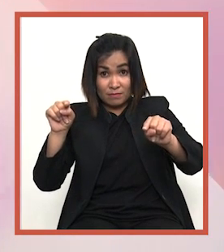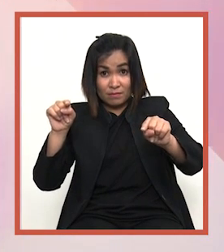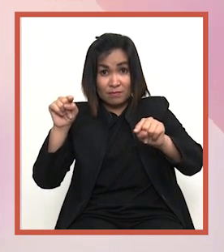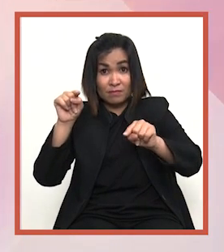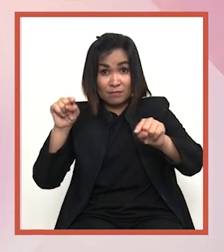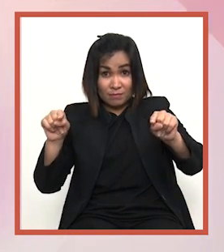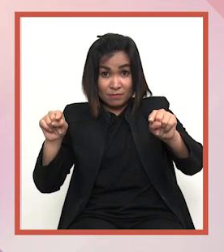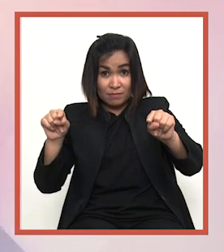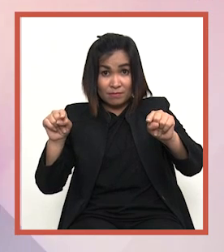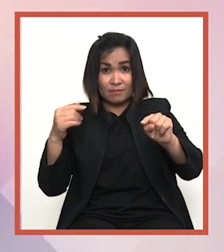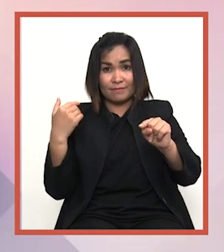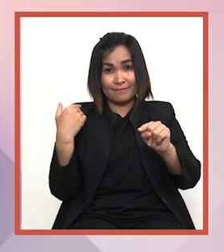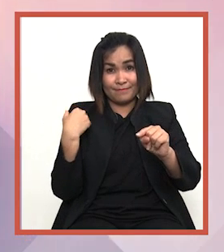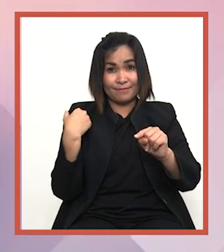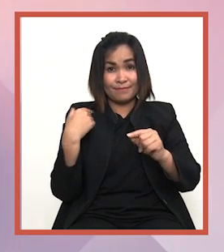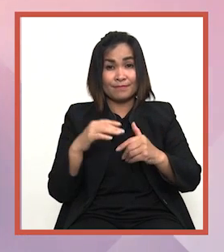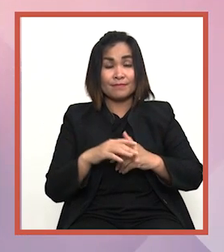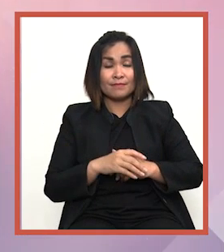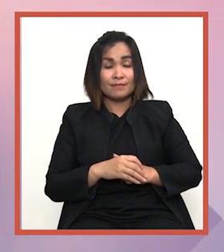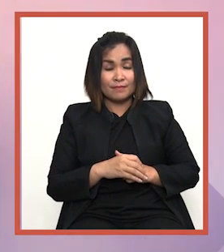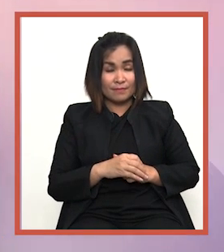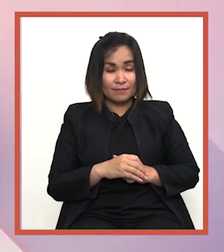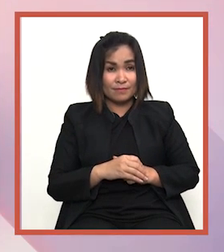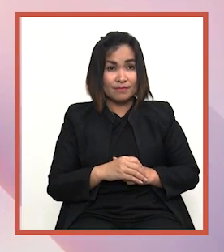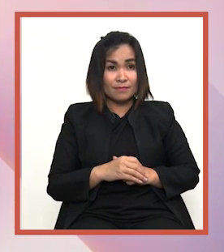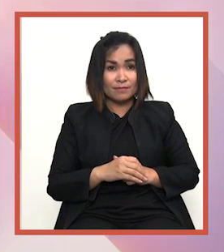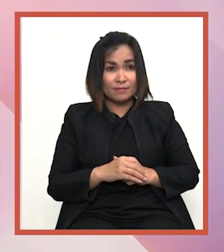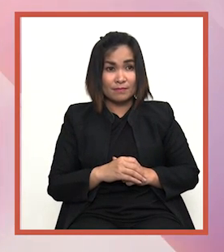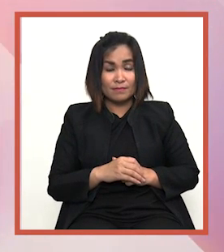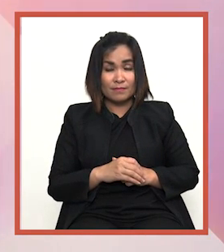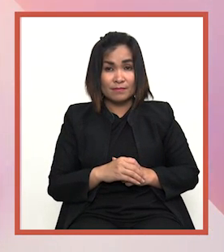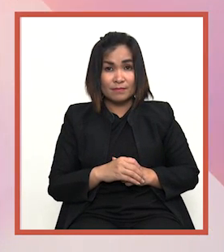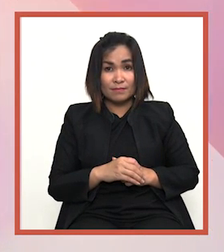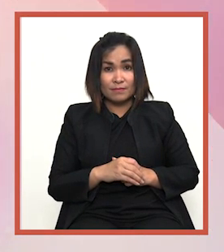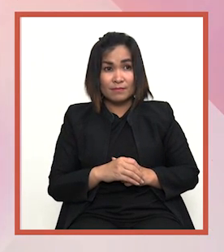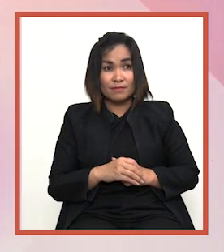ษณ์นะครับเป็นด้านตรงข้ามกันนะฮะ